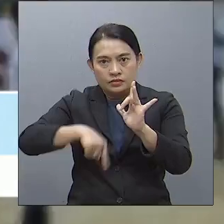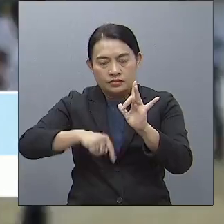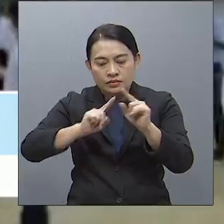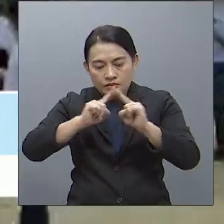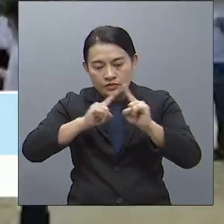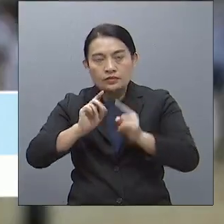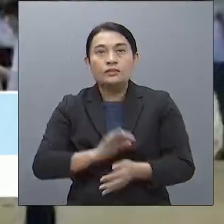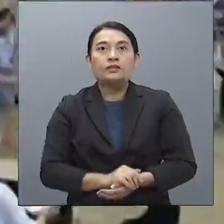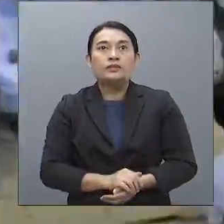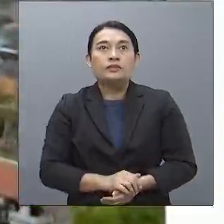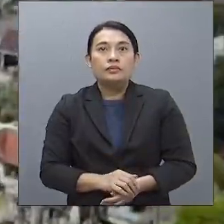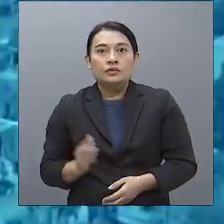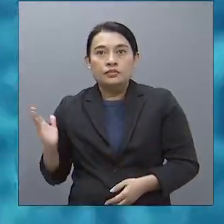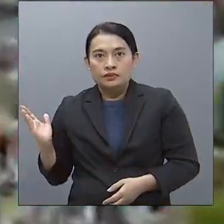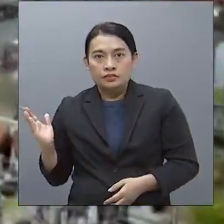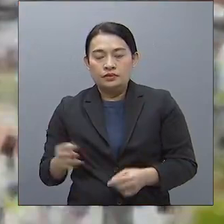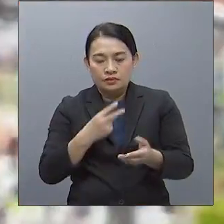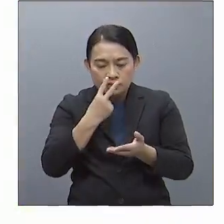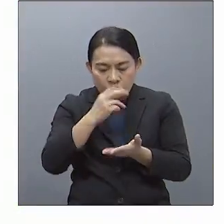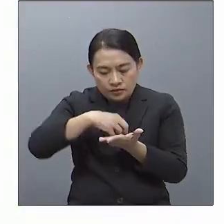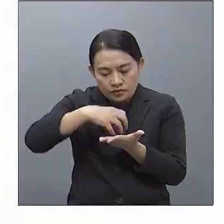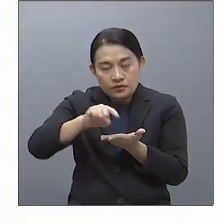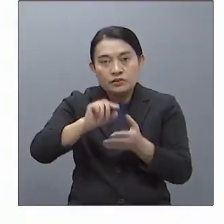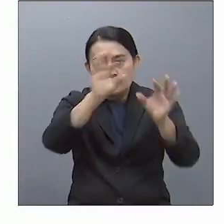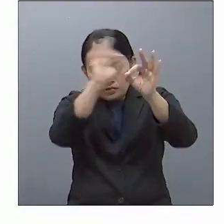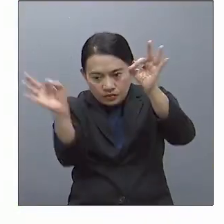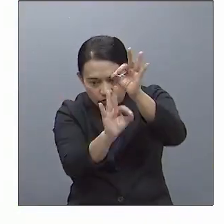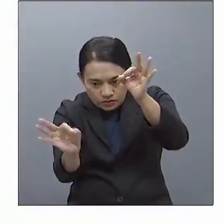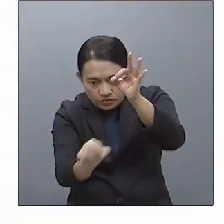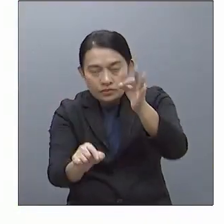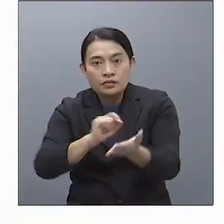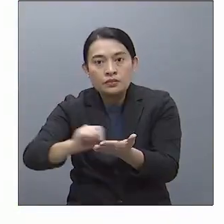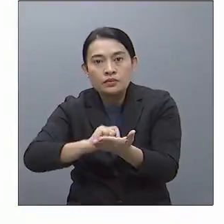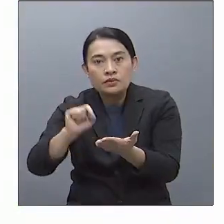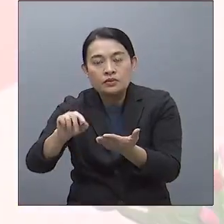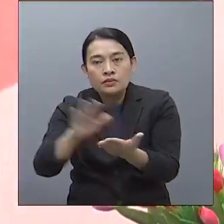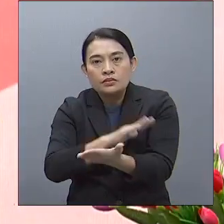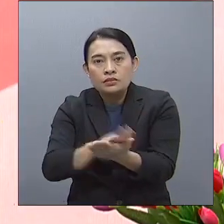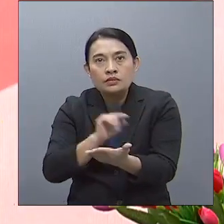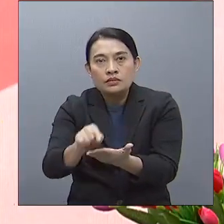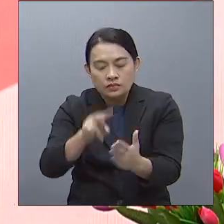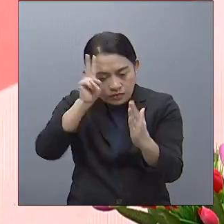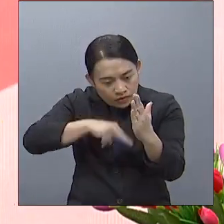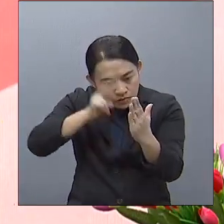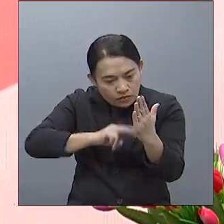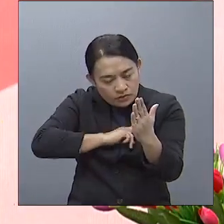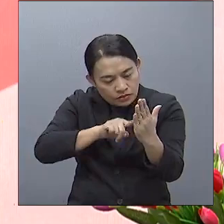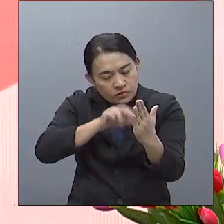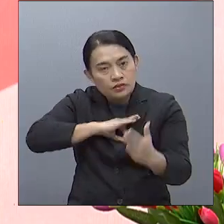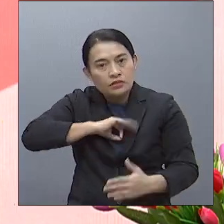ะน่าดูนะครับเป็นการบอกเล่าเรื่องราวคือบางทีเนี่ยจะเขาเรียกว่าเขียนเป็นเปเปอร์เป็นกระดาษให้ไปอ่านเองมันอาจจะดู